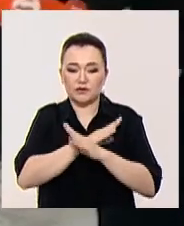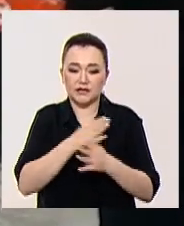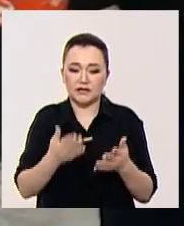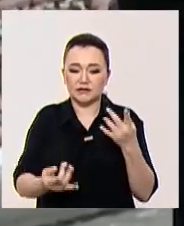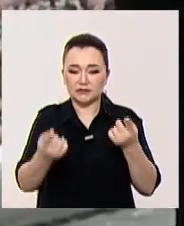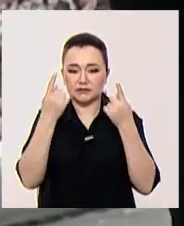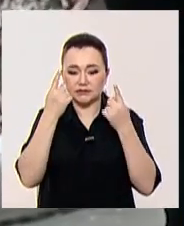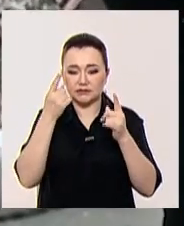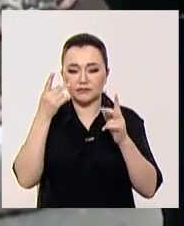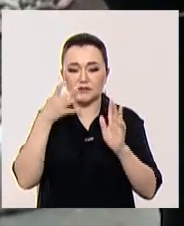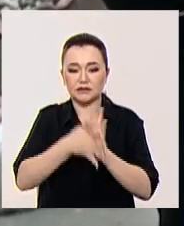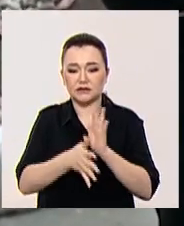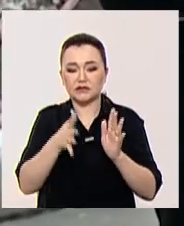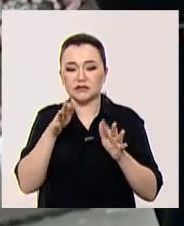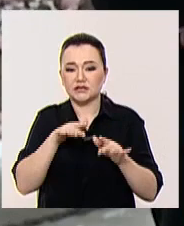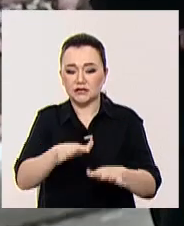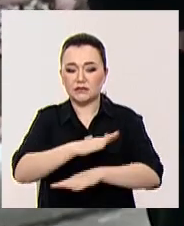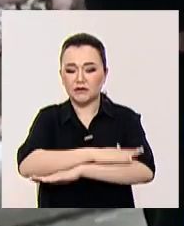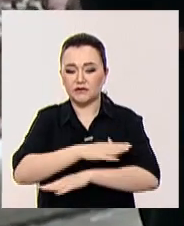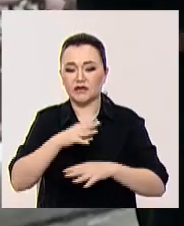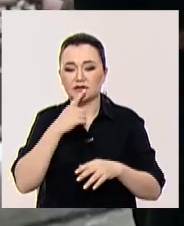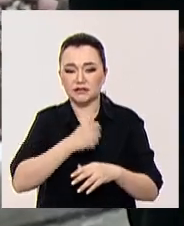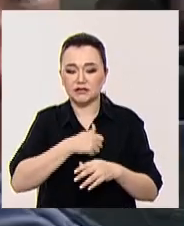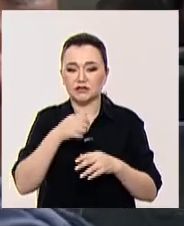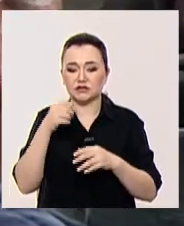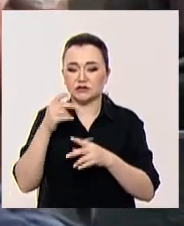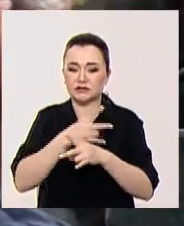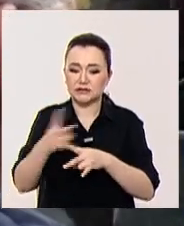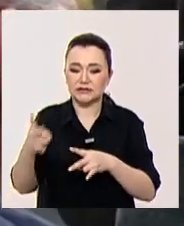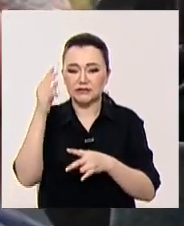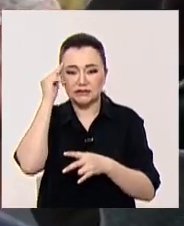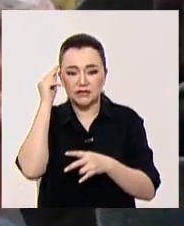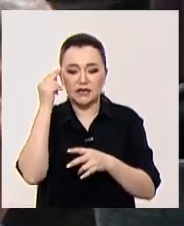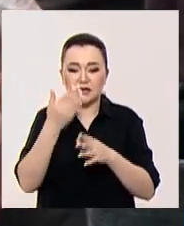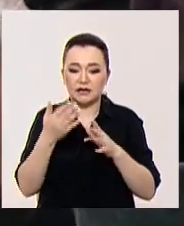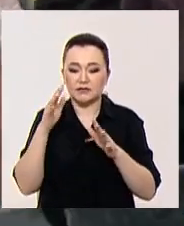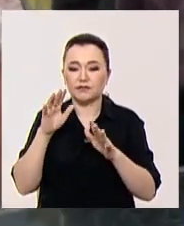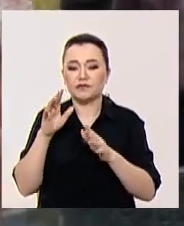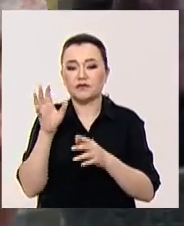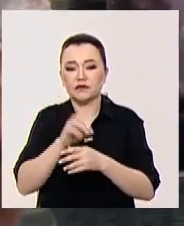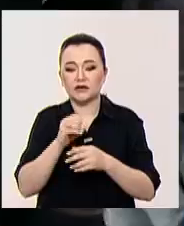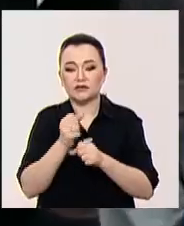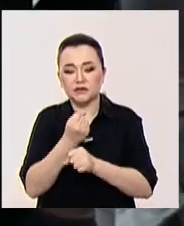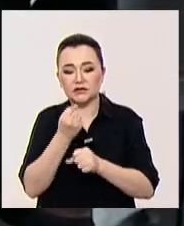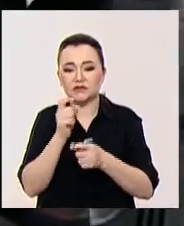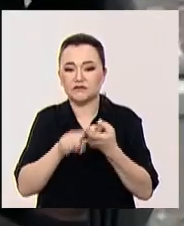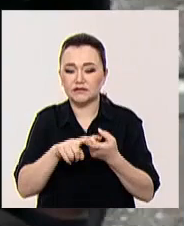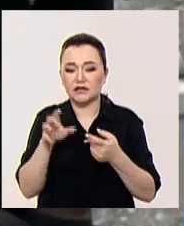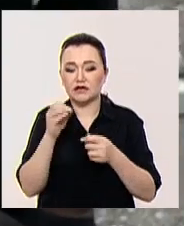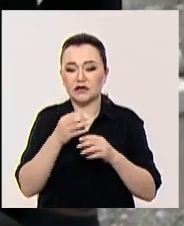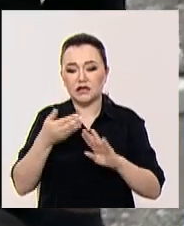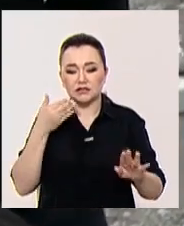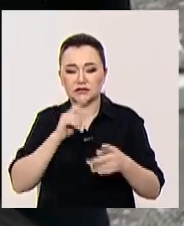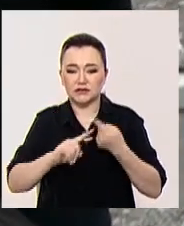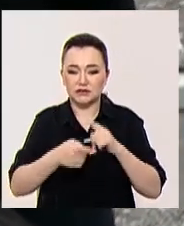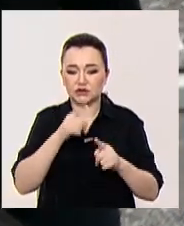залал келтіруге әкеп соққан іс-әрекеттер дерегімен, әскери мүлікті қасақана жою немесе білдіру арқылы ауыр зардаптарға әкеп соққан алдын ала сөз байласу